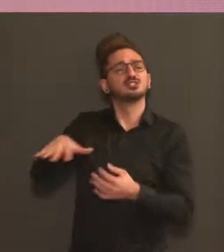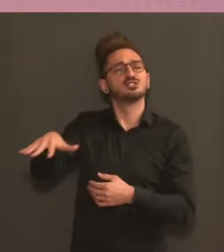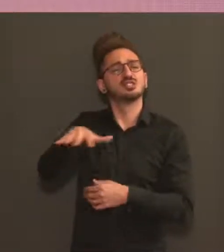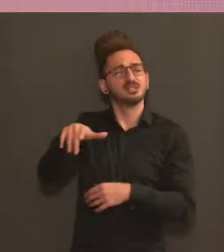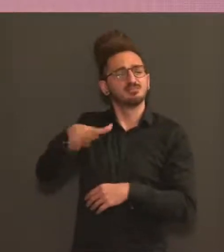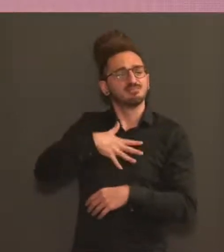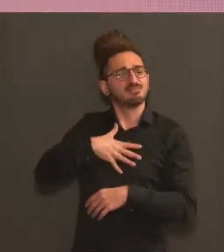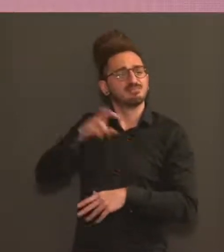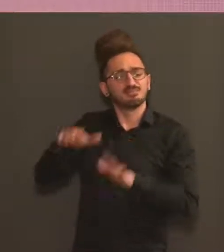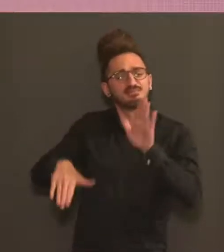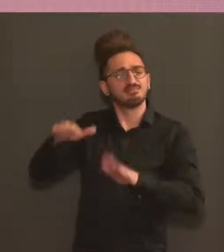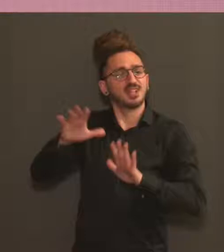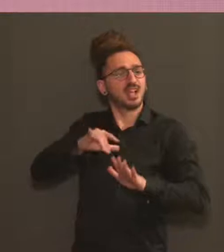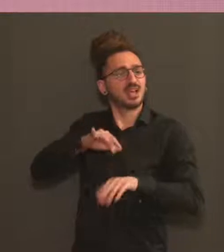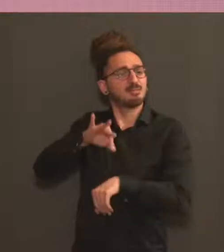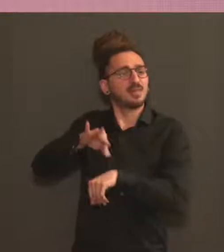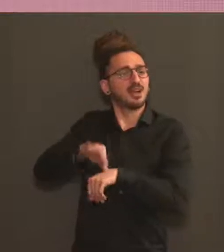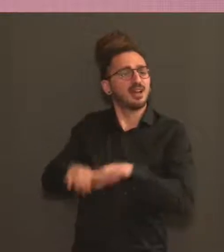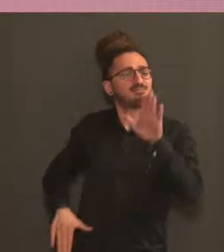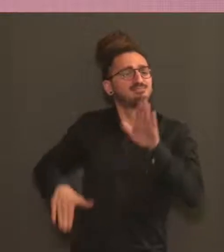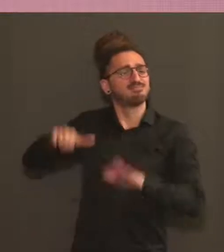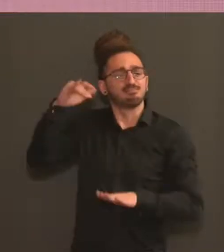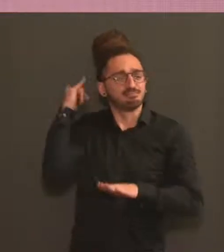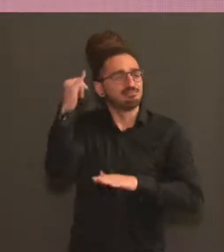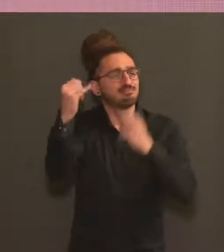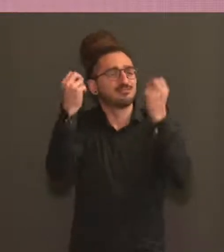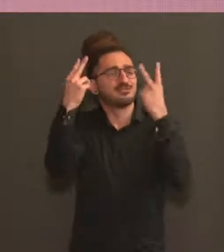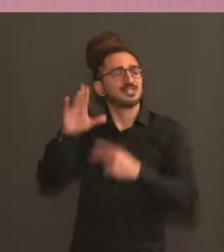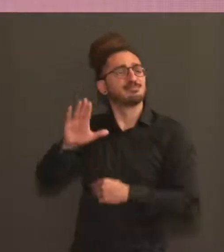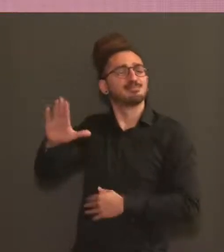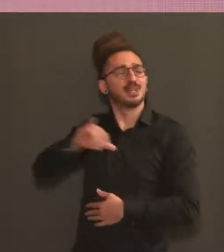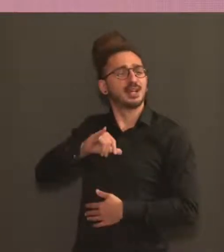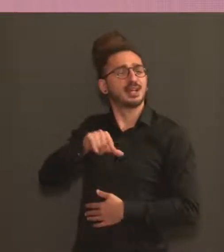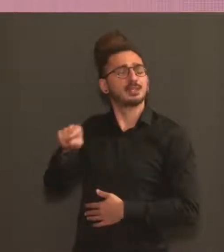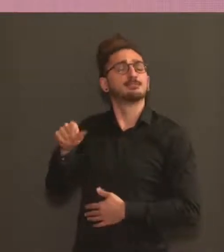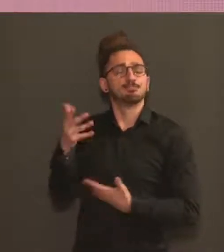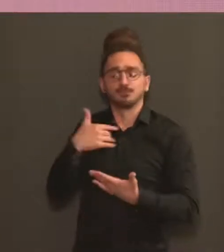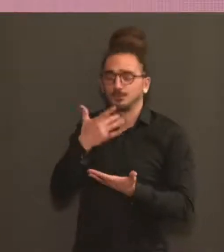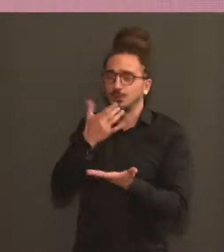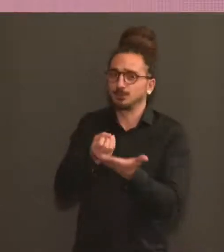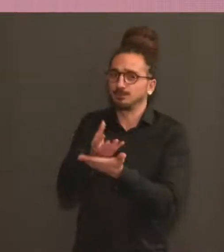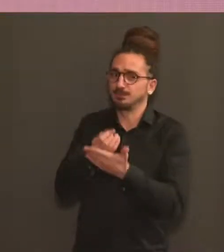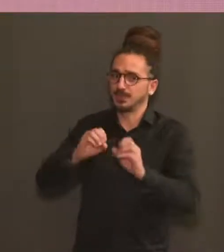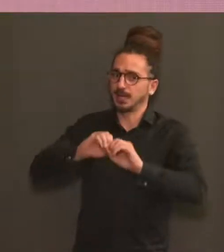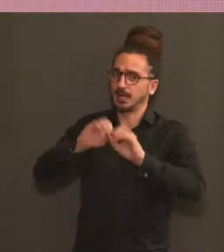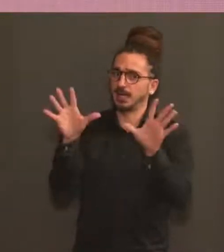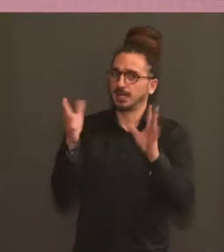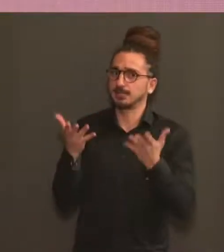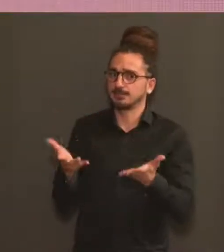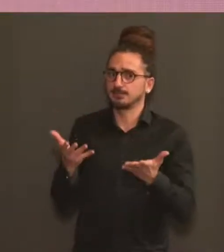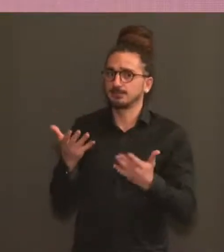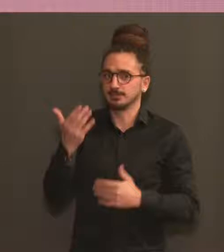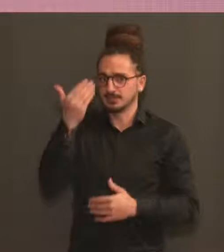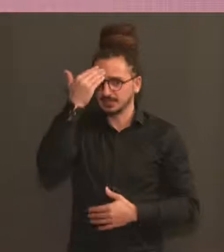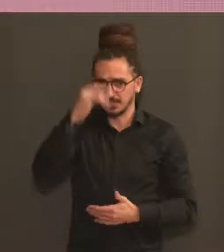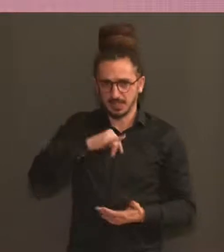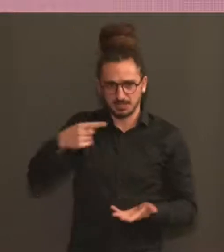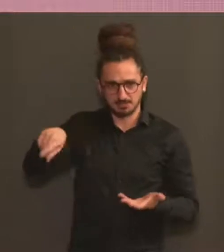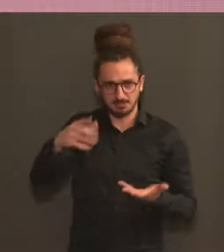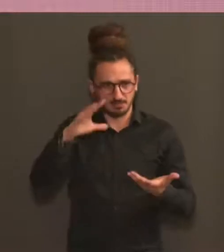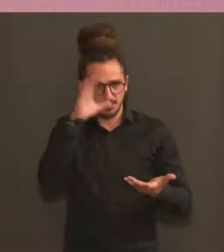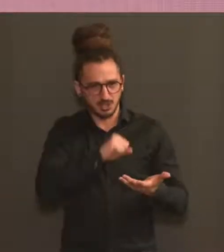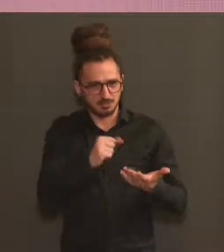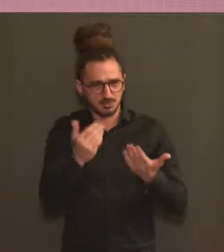soulever beaucoup d'incompréhension au sein du corps médical notamment. Si ces personnes bénéficient